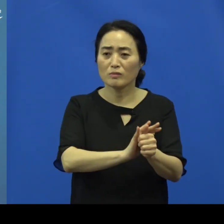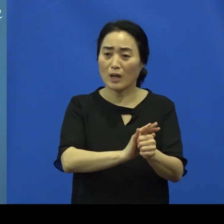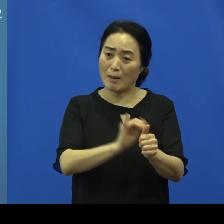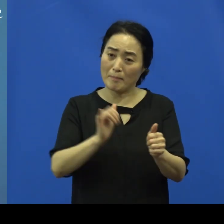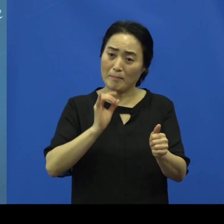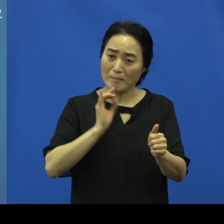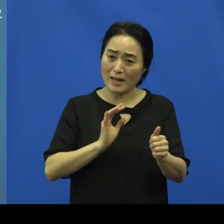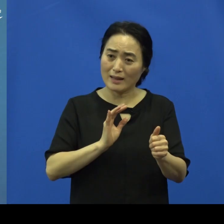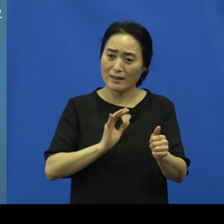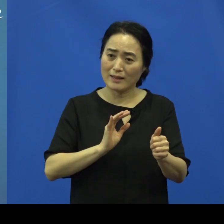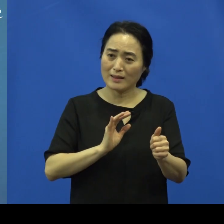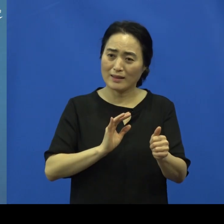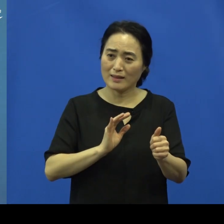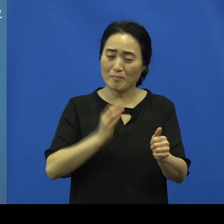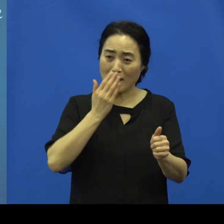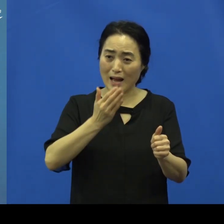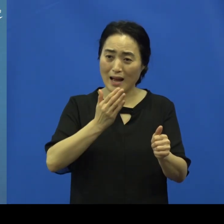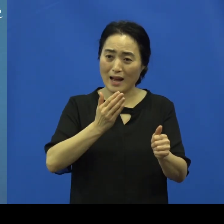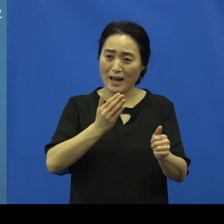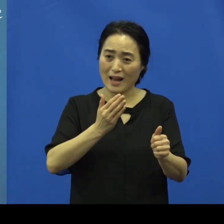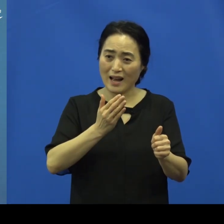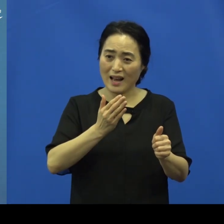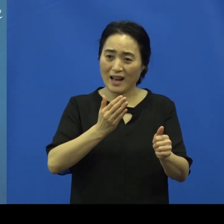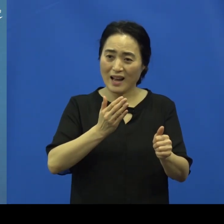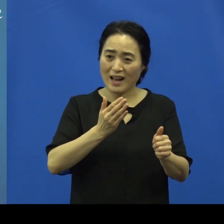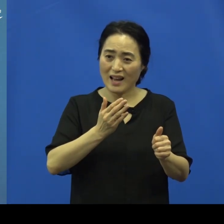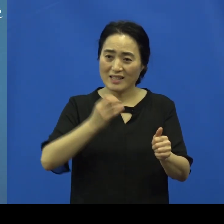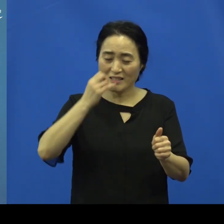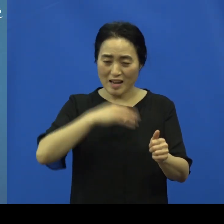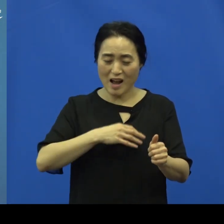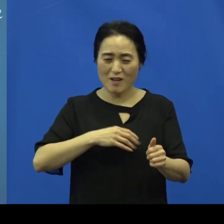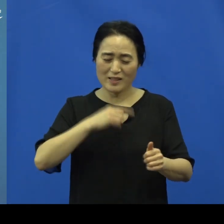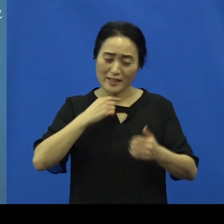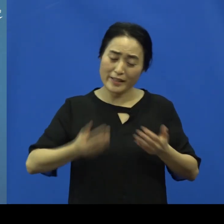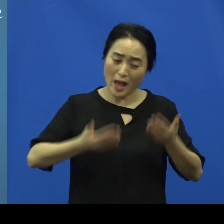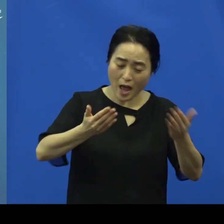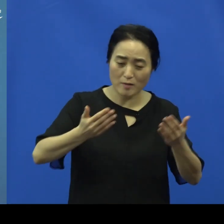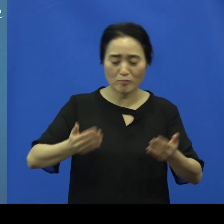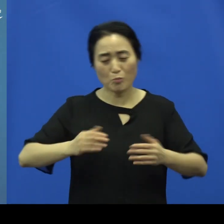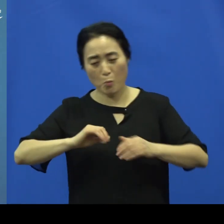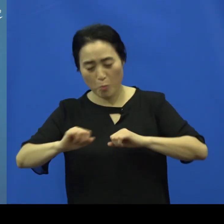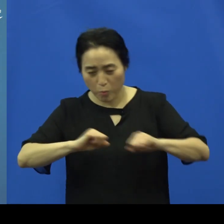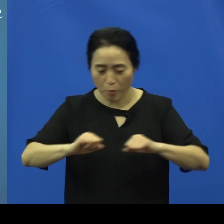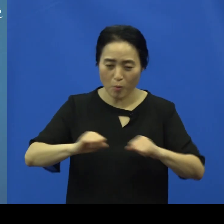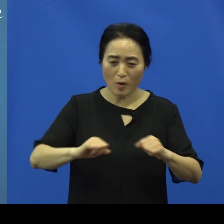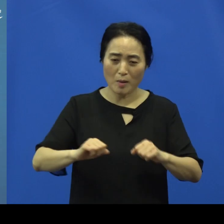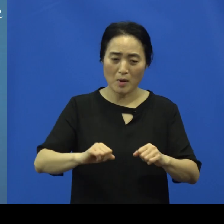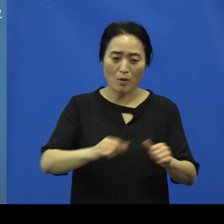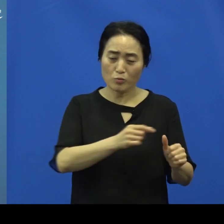좀 그냥 뭐 필요한 걸 도와주는 정도가 아니고 그 사람의 고통 안으로 들어가야 되는 거예요.